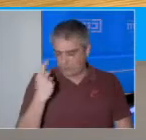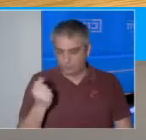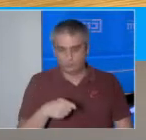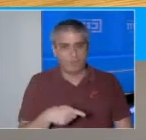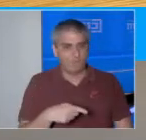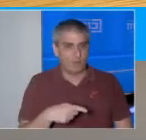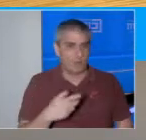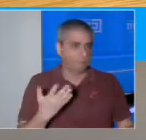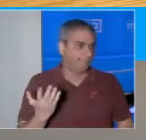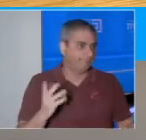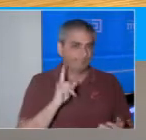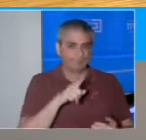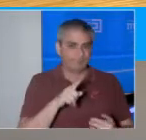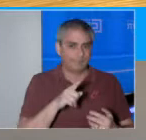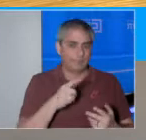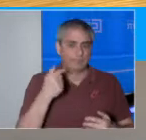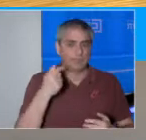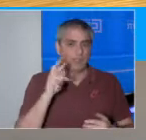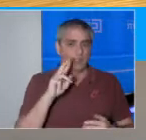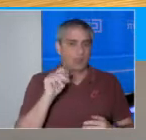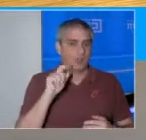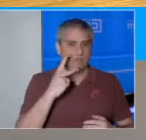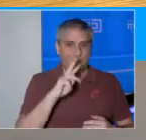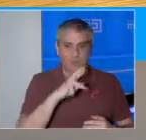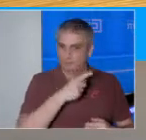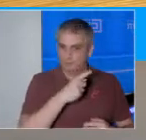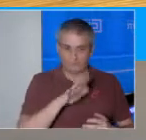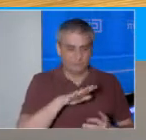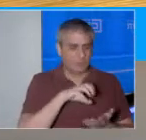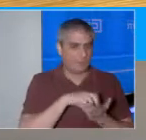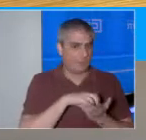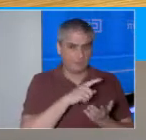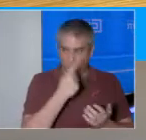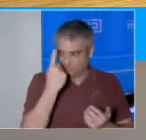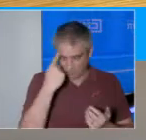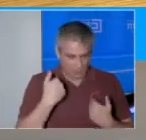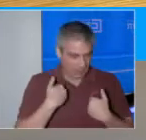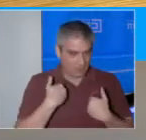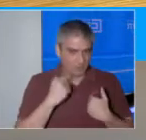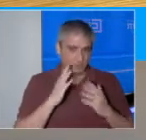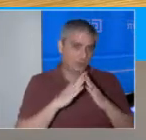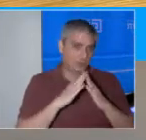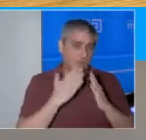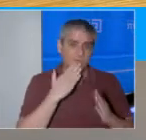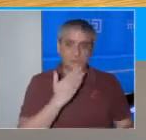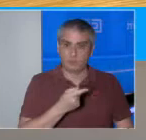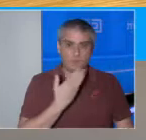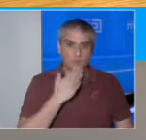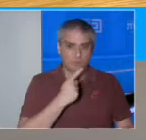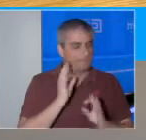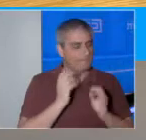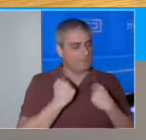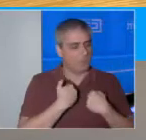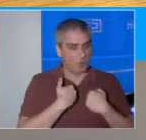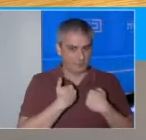השבוע מה שנקרא גראופל, נכון? כאן באזור המרכז, ואתה יודע, אנחנו מי שגר לפחות בירושלים, ירושלמים